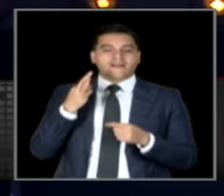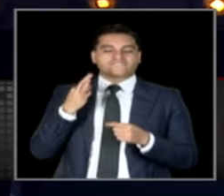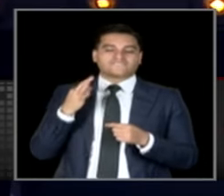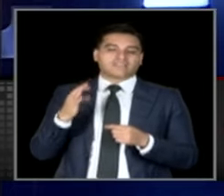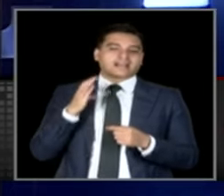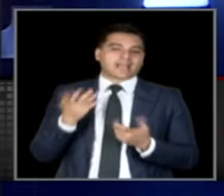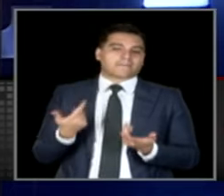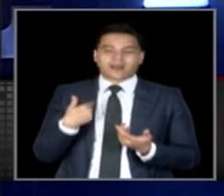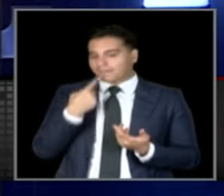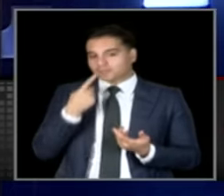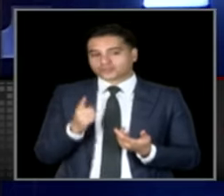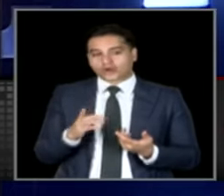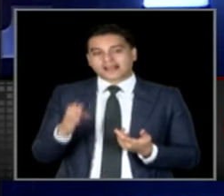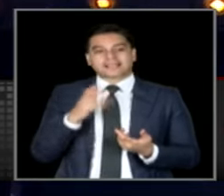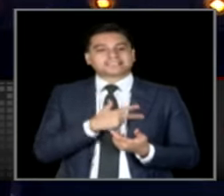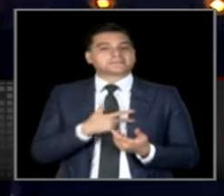إجابة.